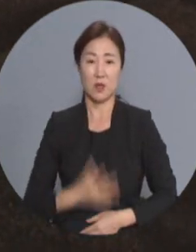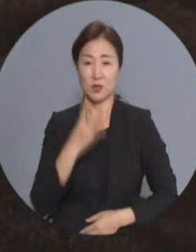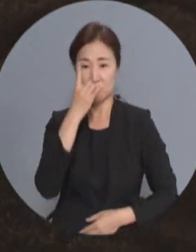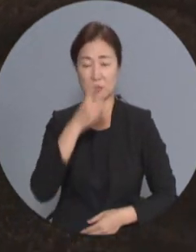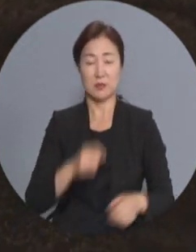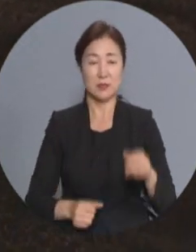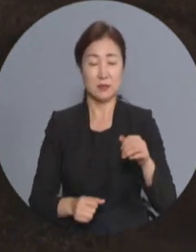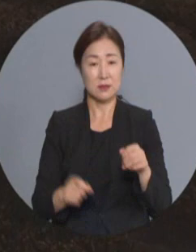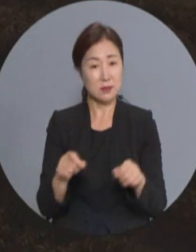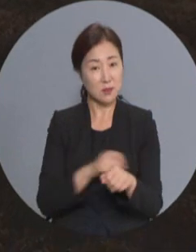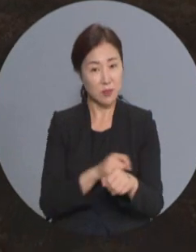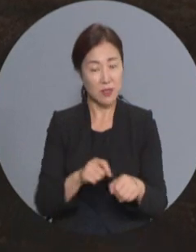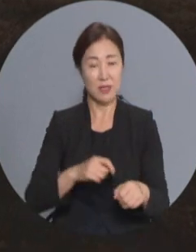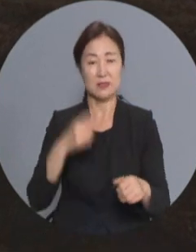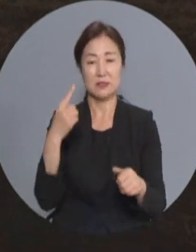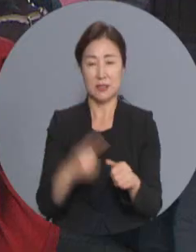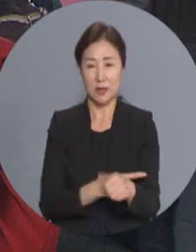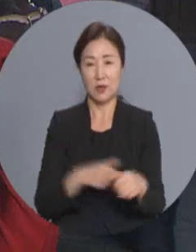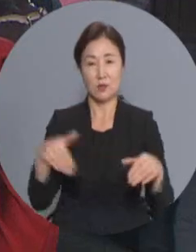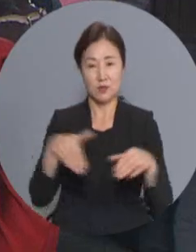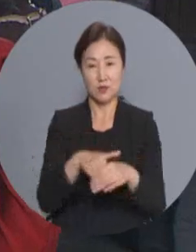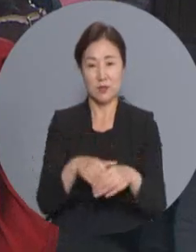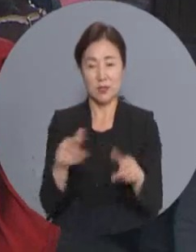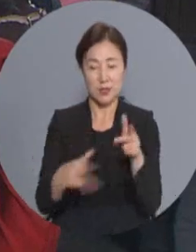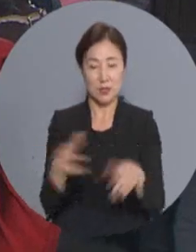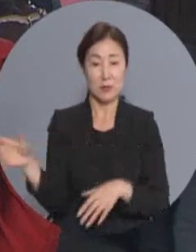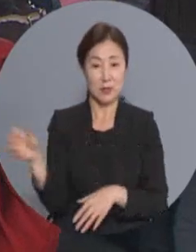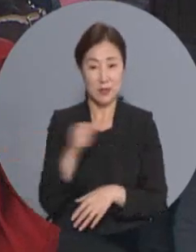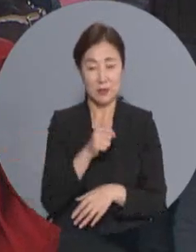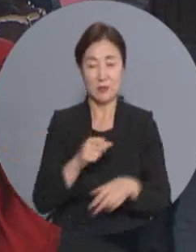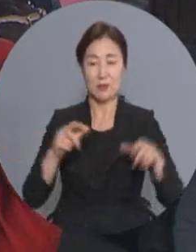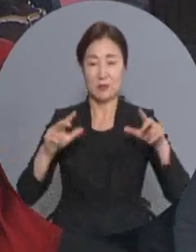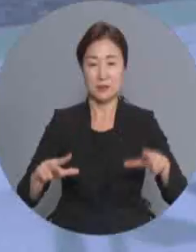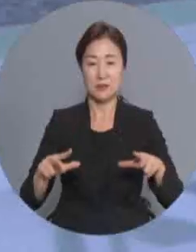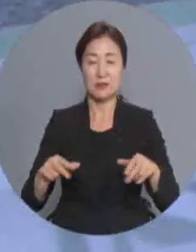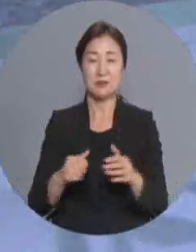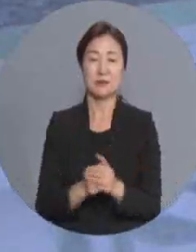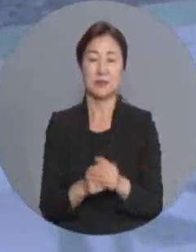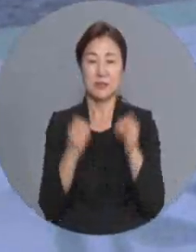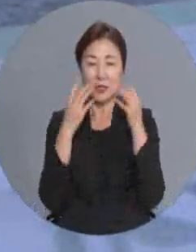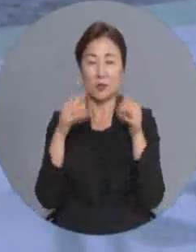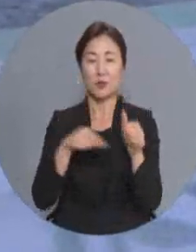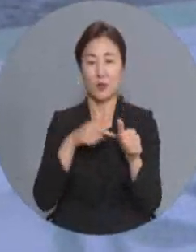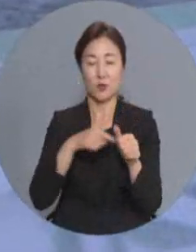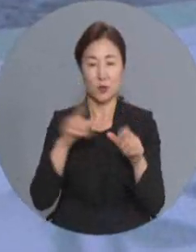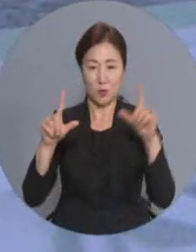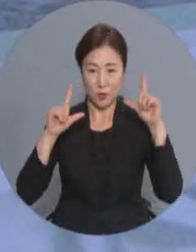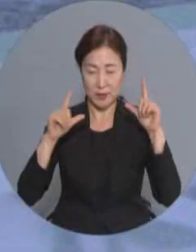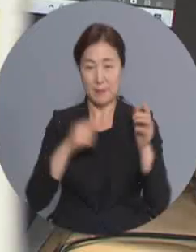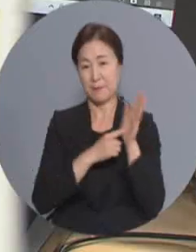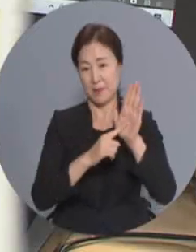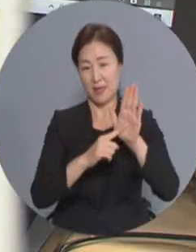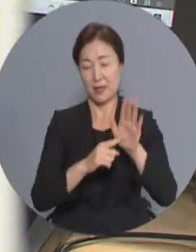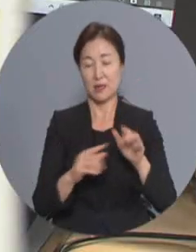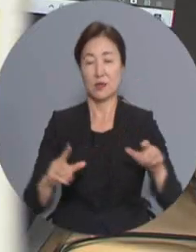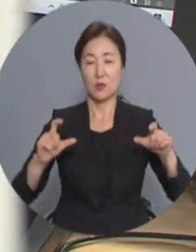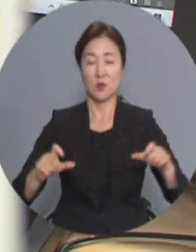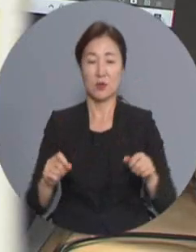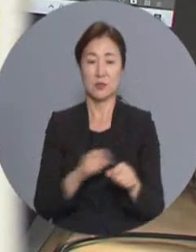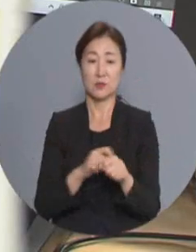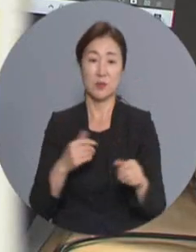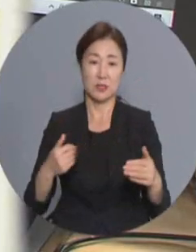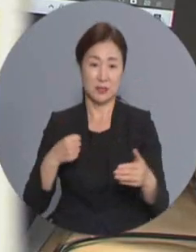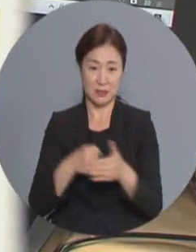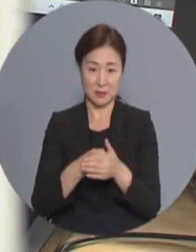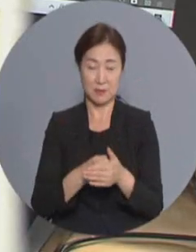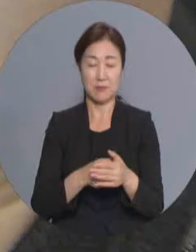특화된 생태와 문화산업을 기반으로 지역 성장형 교육 모델을 제시한 순천시 이번 교육발전 특구 지정은